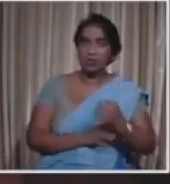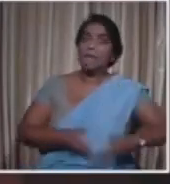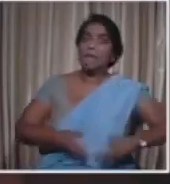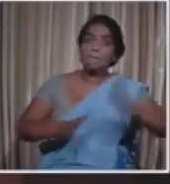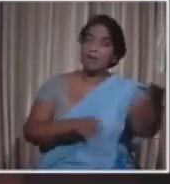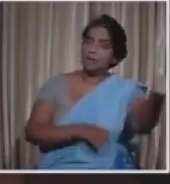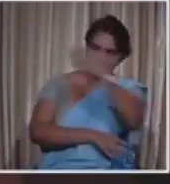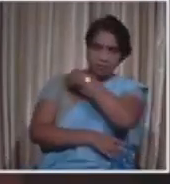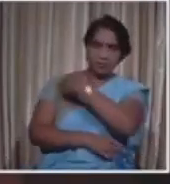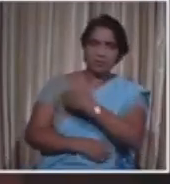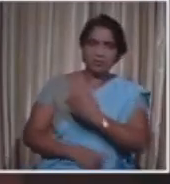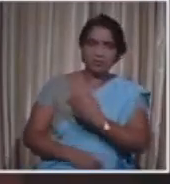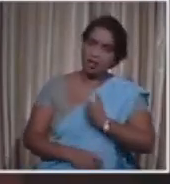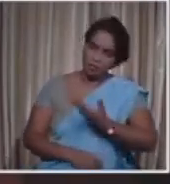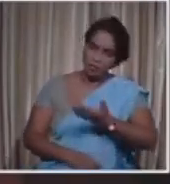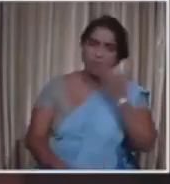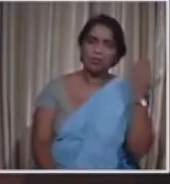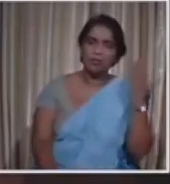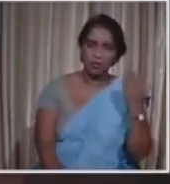जनसम्मतवादेट